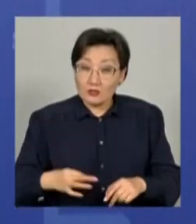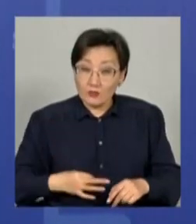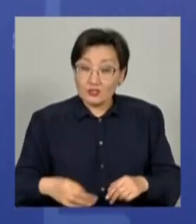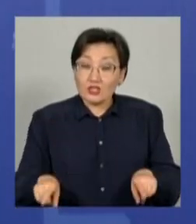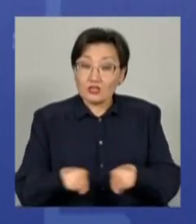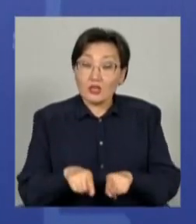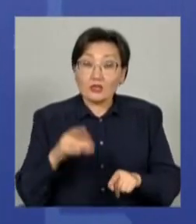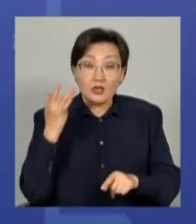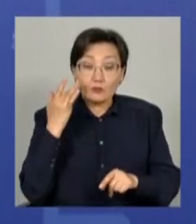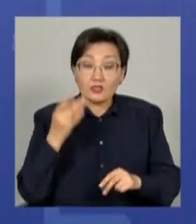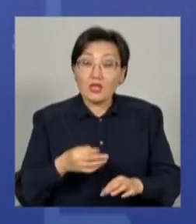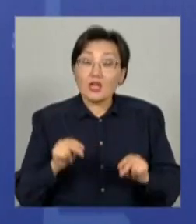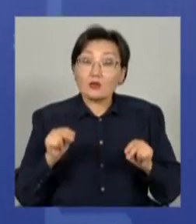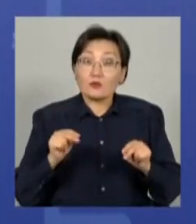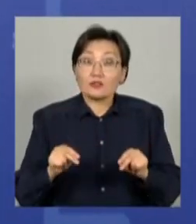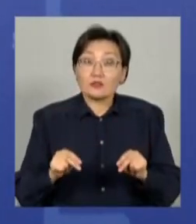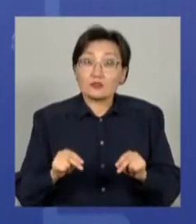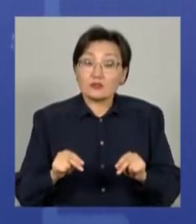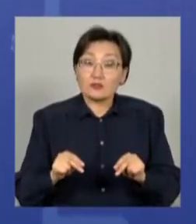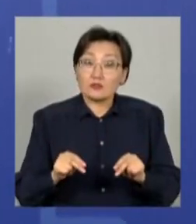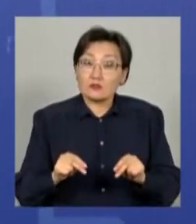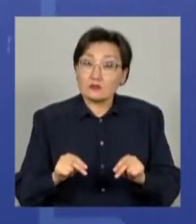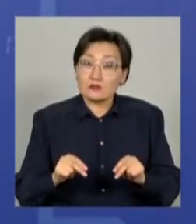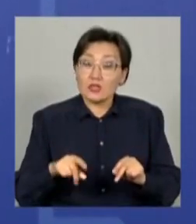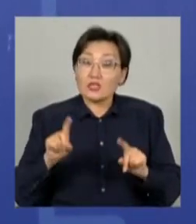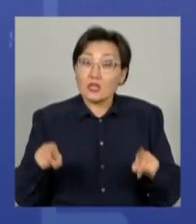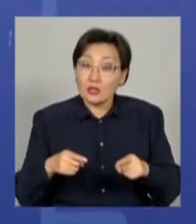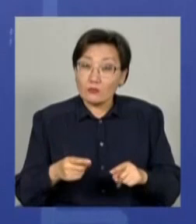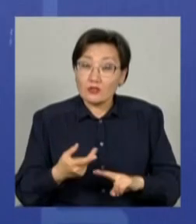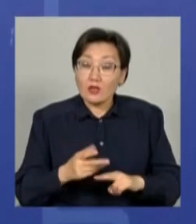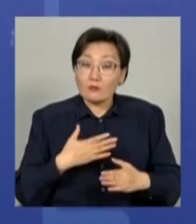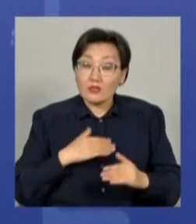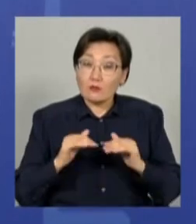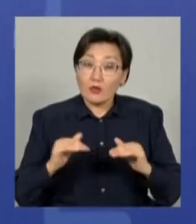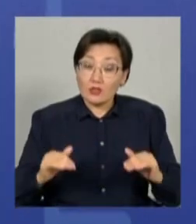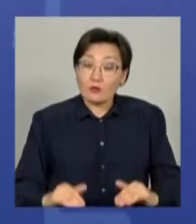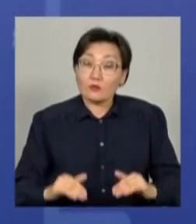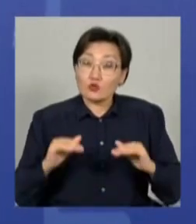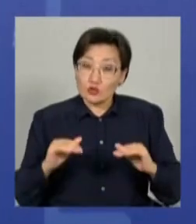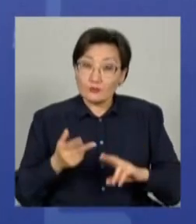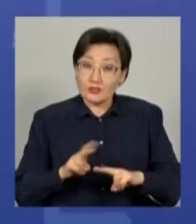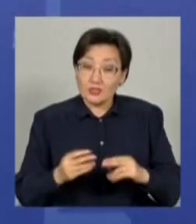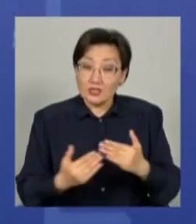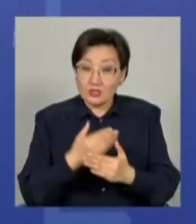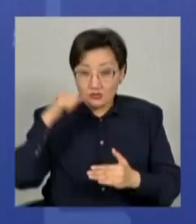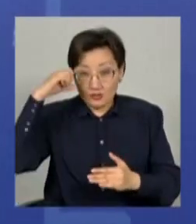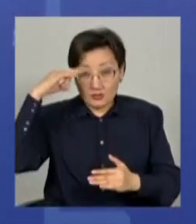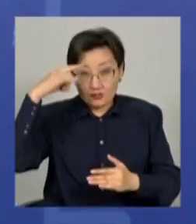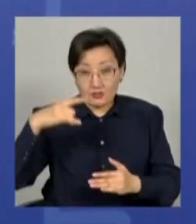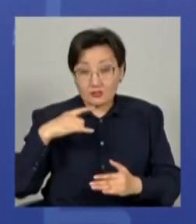әрқандай кезде әділдікті талап етеміз. Өйткені қазір менің балаларым өсіп отыр. Осы жаңа Қазақстанда,